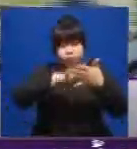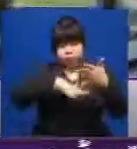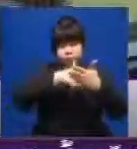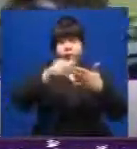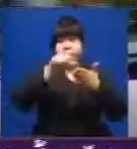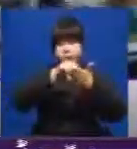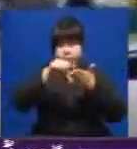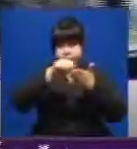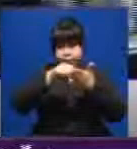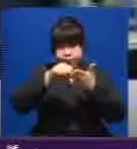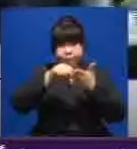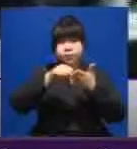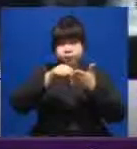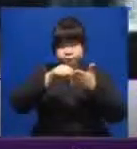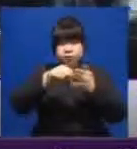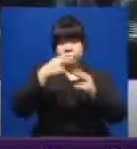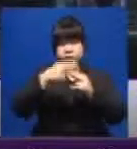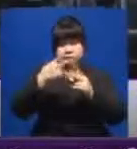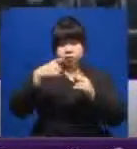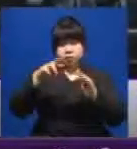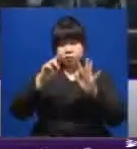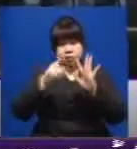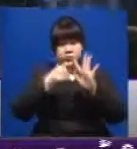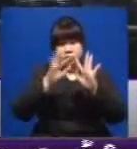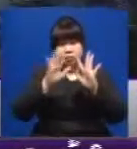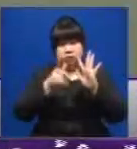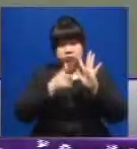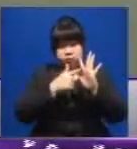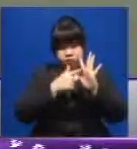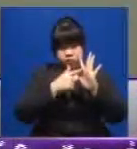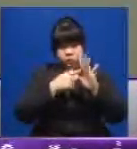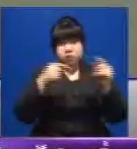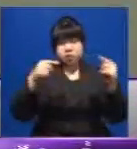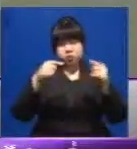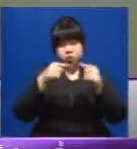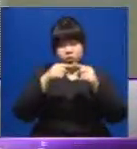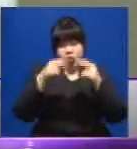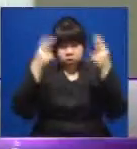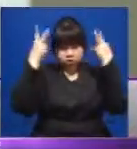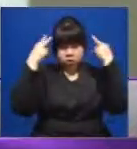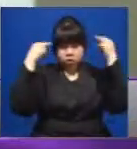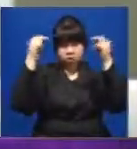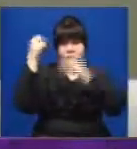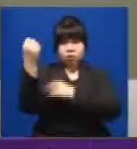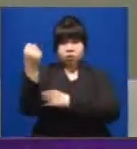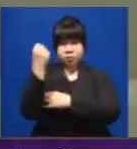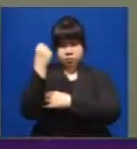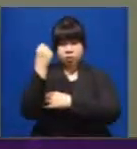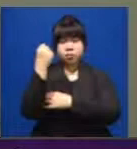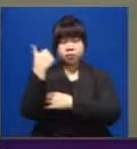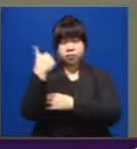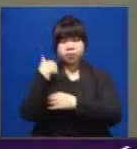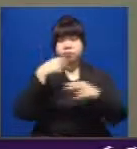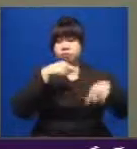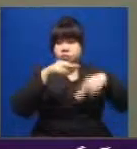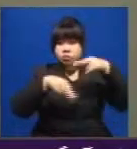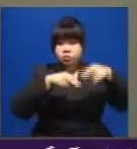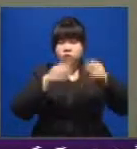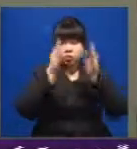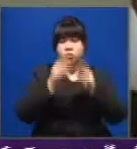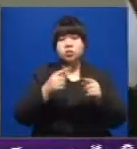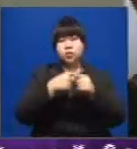ที่และให้พลตำรวจเอกประชาพรหมนอกรองนายกรัฐมนตรีฝ่ายความมั่นคงดูแลเรื่องการเยียวยาผู้ได้รับบาดเจ็บค่ะ